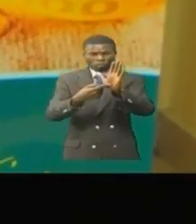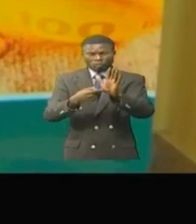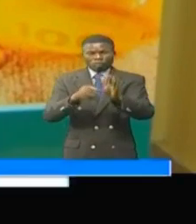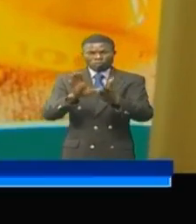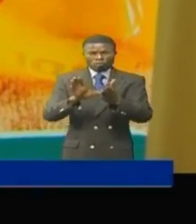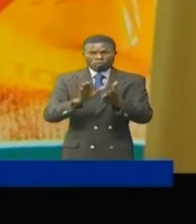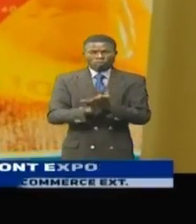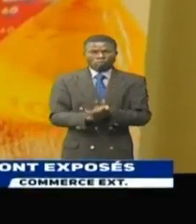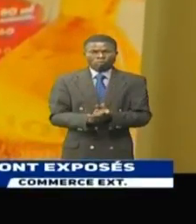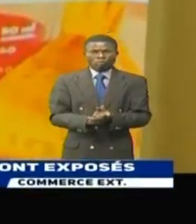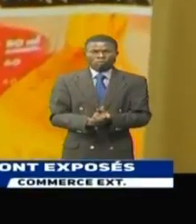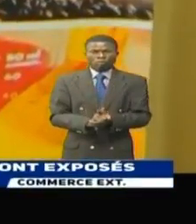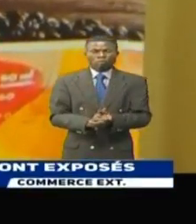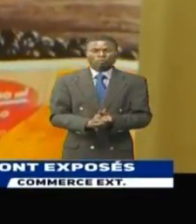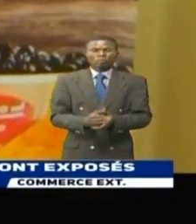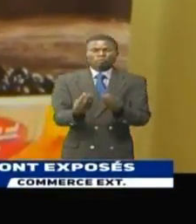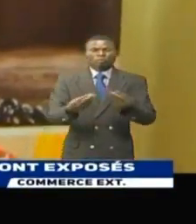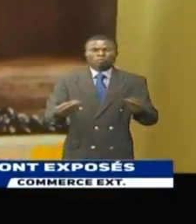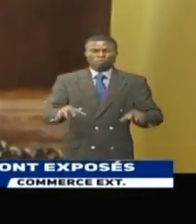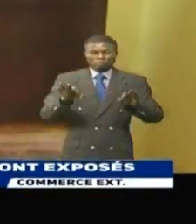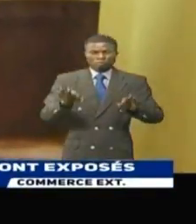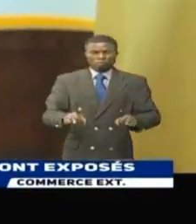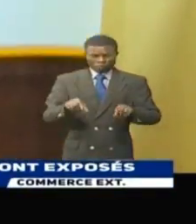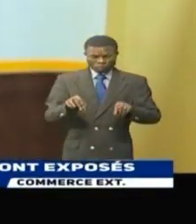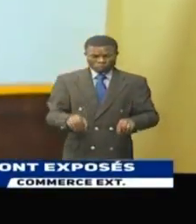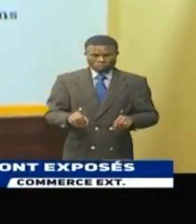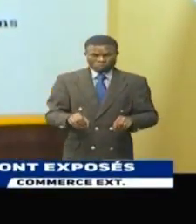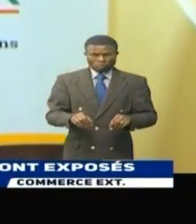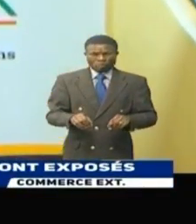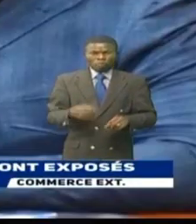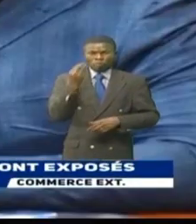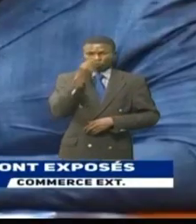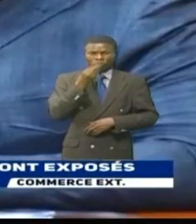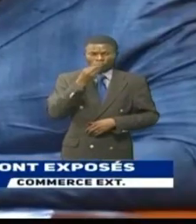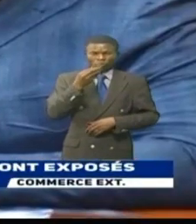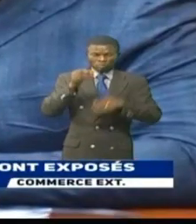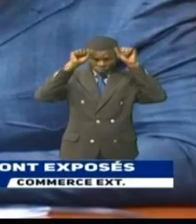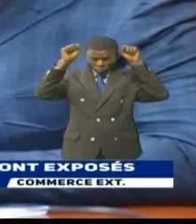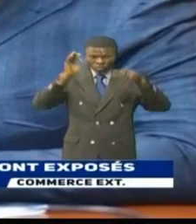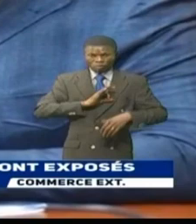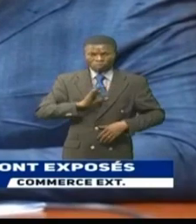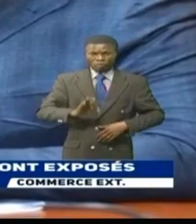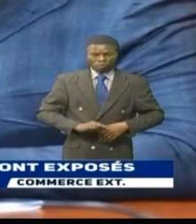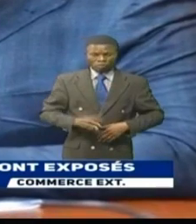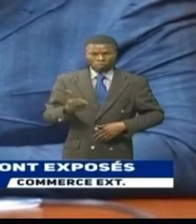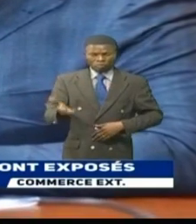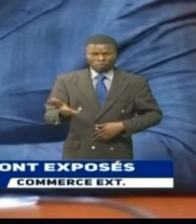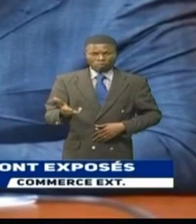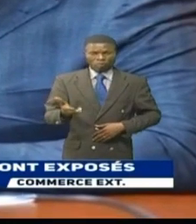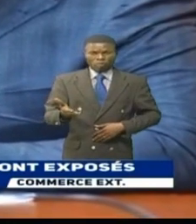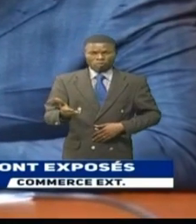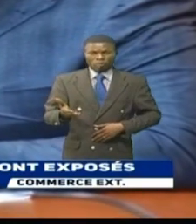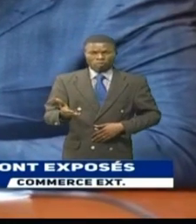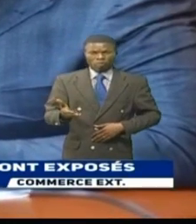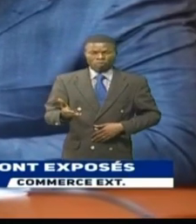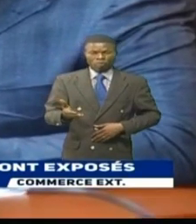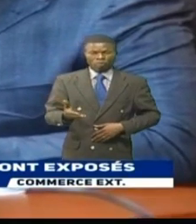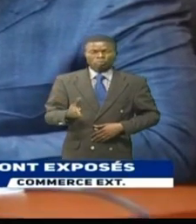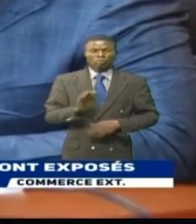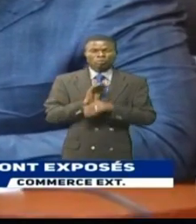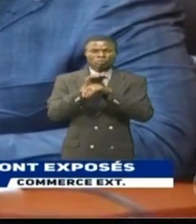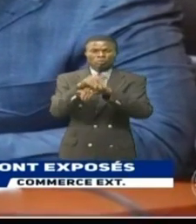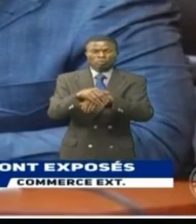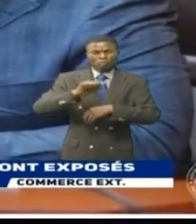La revanche du sol sur les sous-sols, une expression du président de la République Félix Antoine Tshisekedi Tshilombo, qui